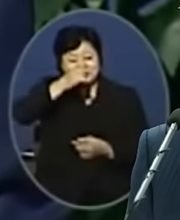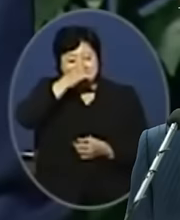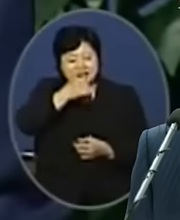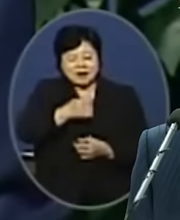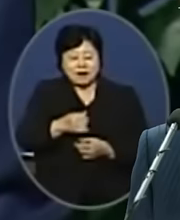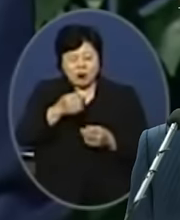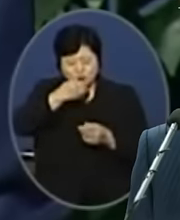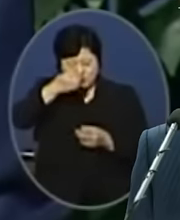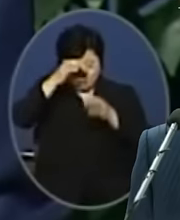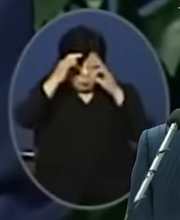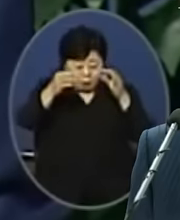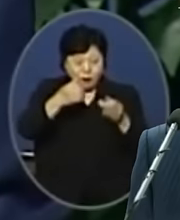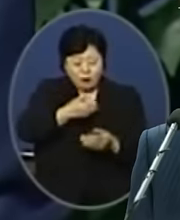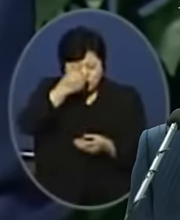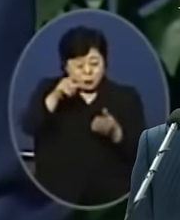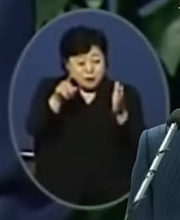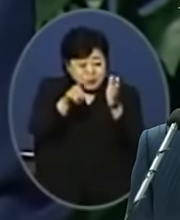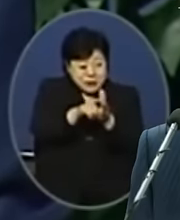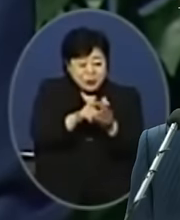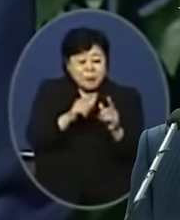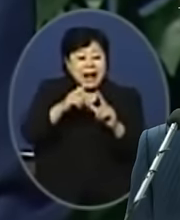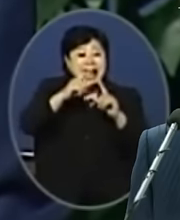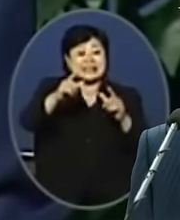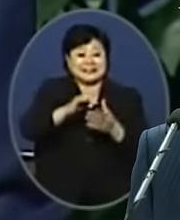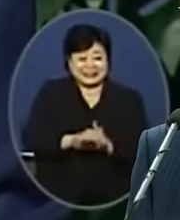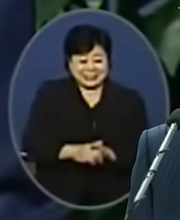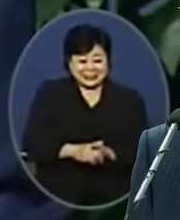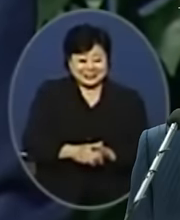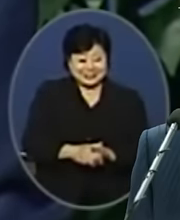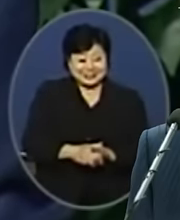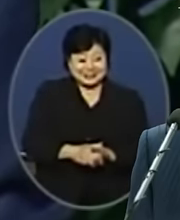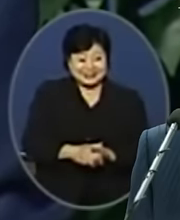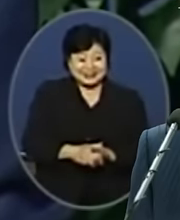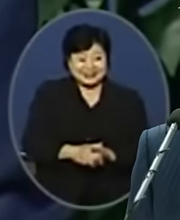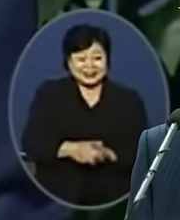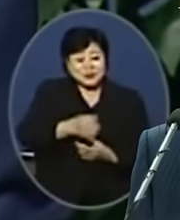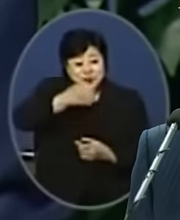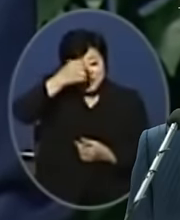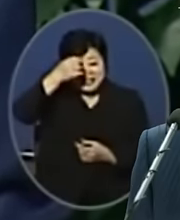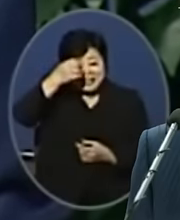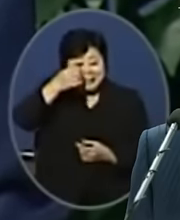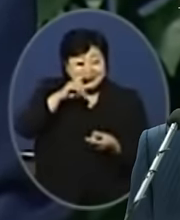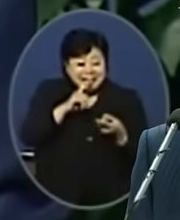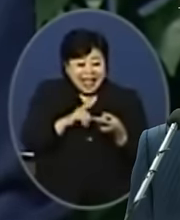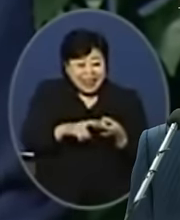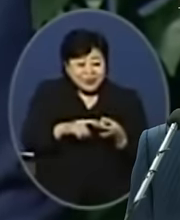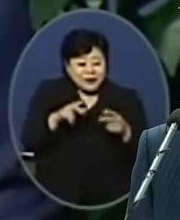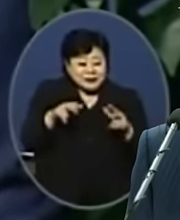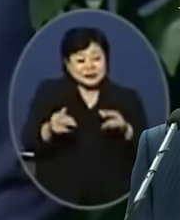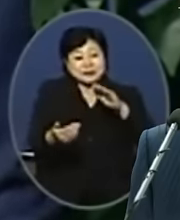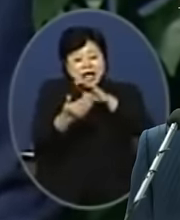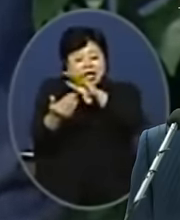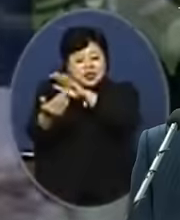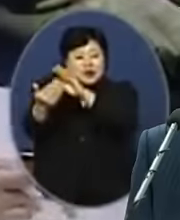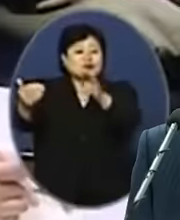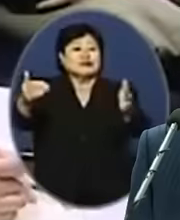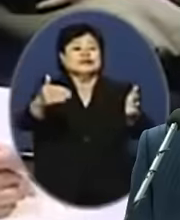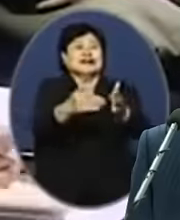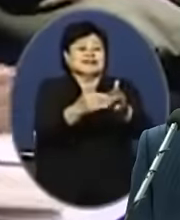꿈을 바라보고 꿈을 믿고 꿈을 말했습니다. 그런데 그 꿈이 지금 다 이루어져 있단